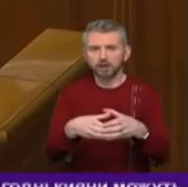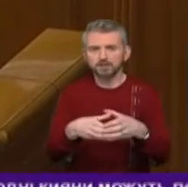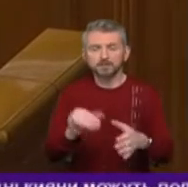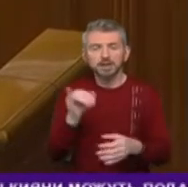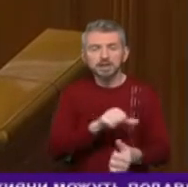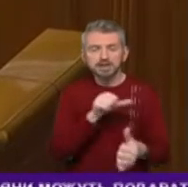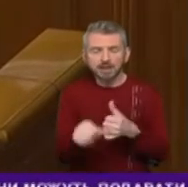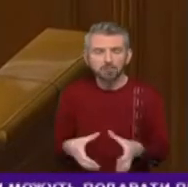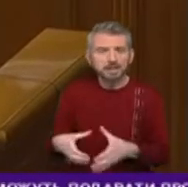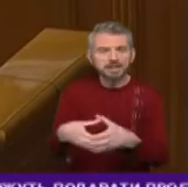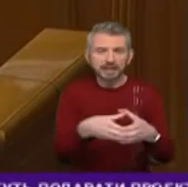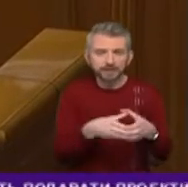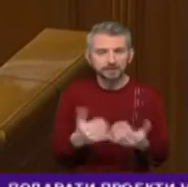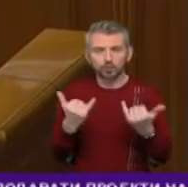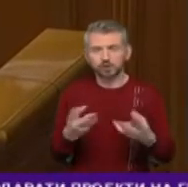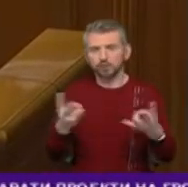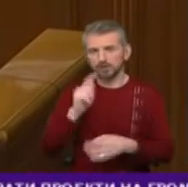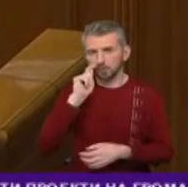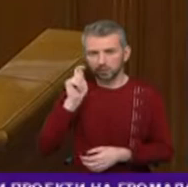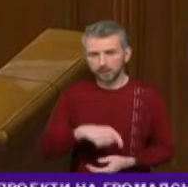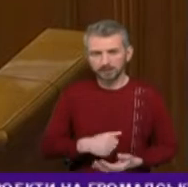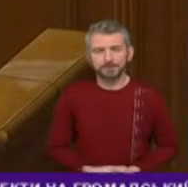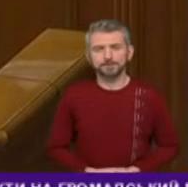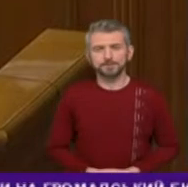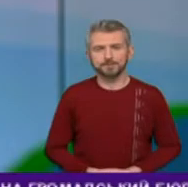саме єдність сьогодні потрібна Україні.